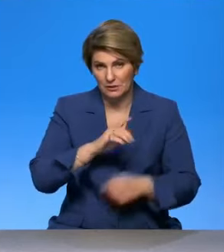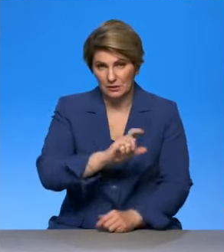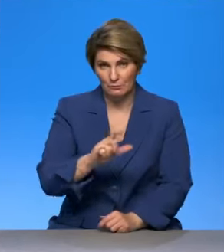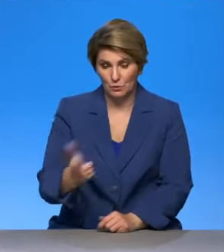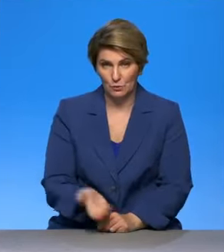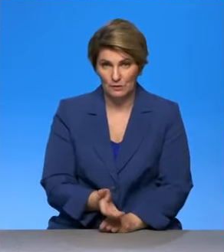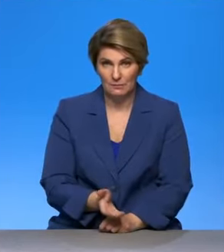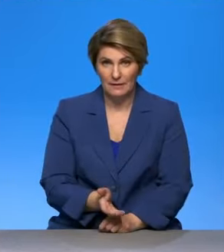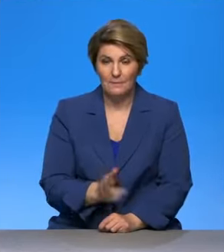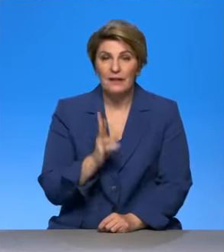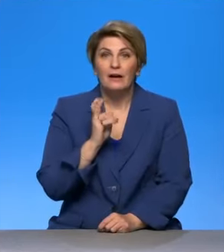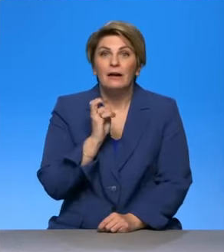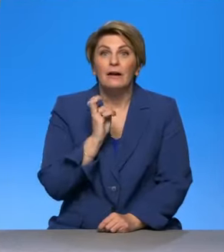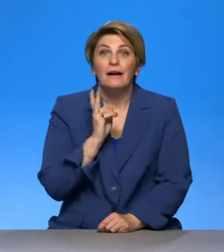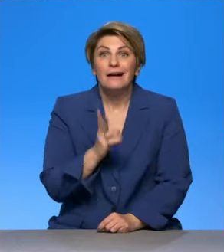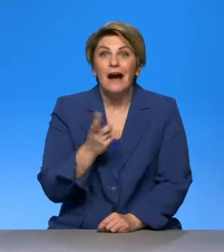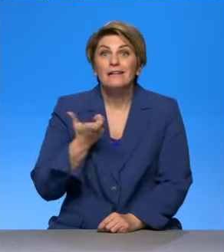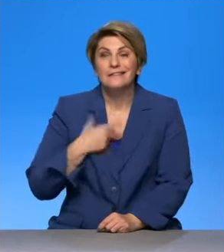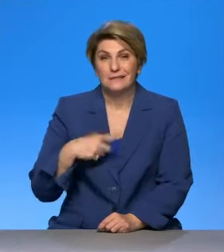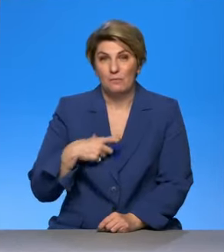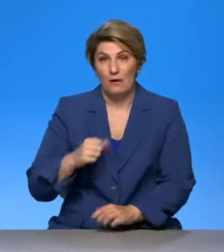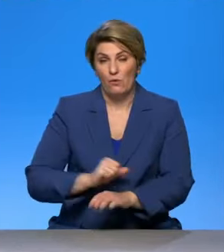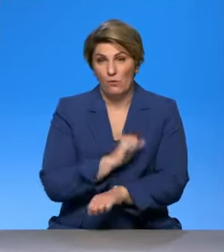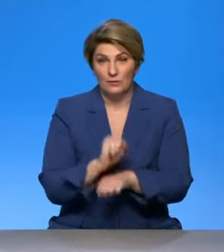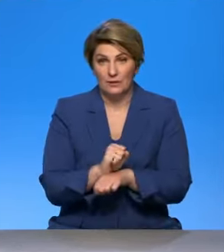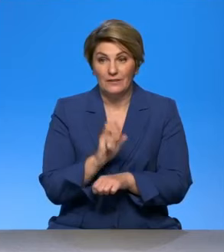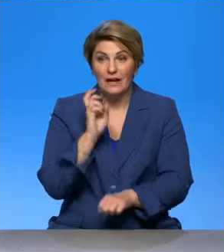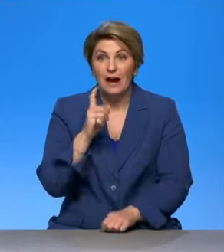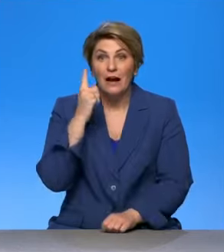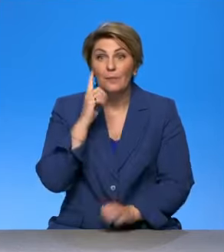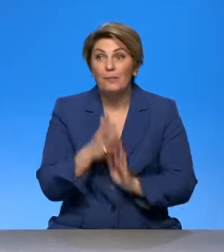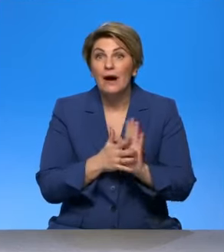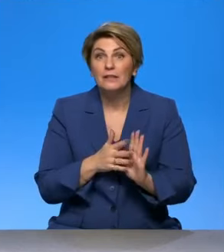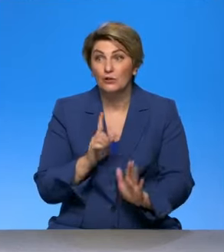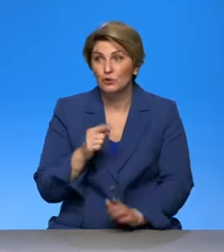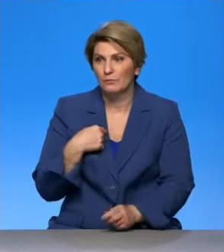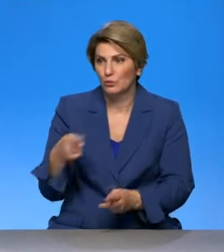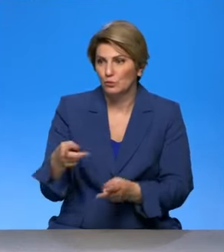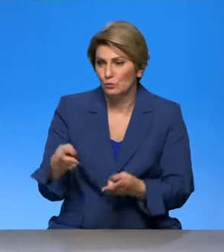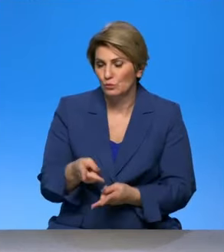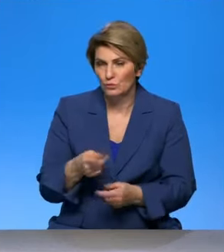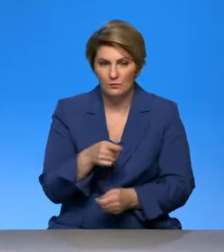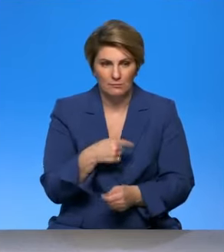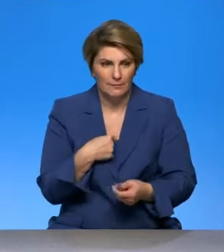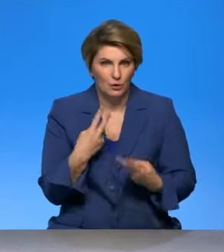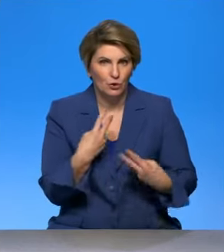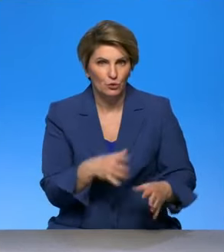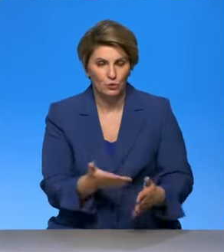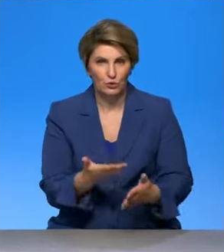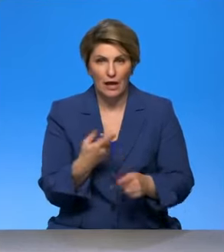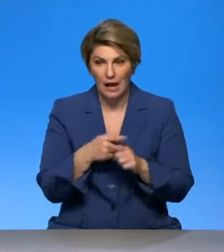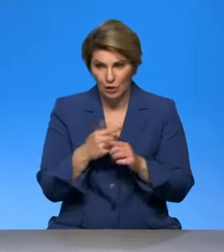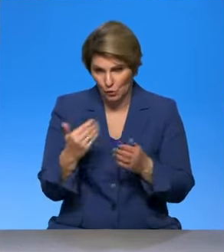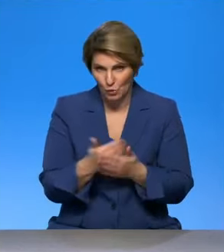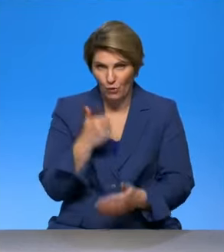Как себя остановить, что ли? Как вот понять, что тебе нужно, а что не нужно? Наверное, на Новый год. И это не 1%,